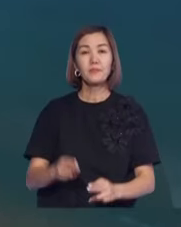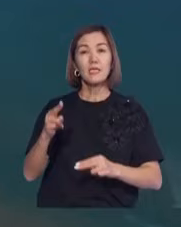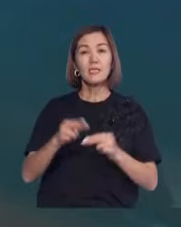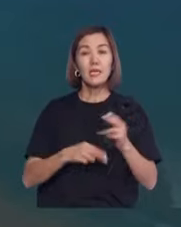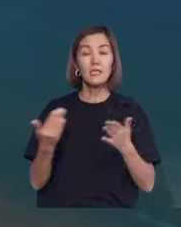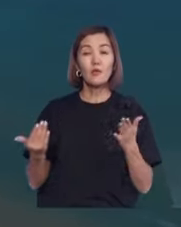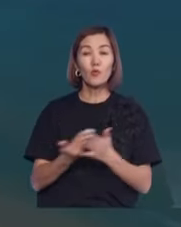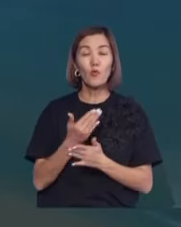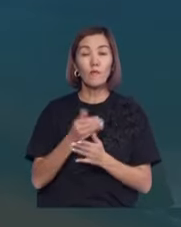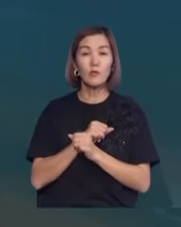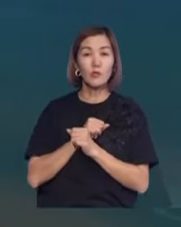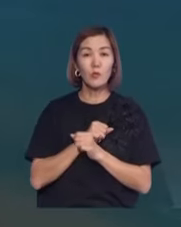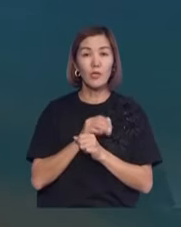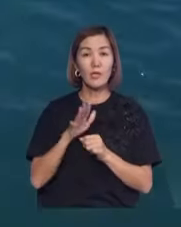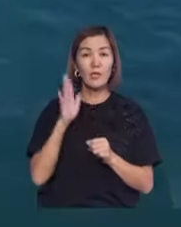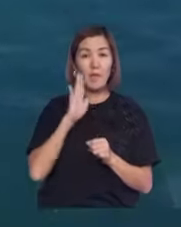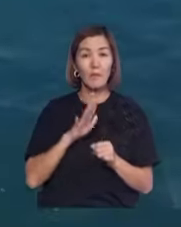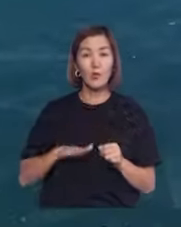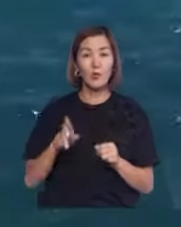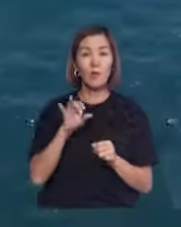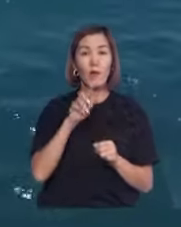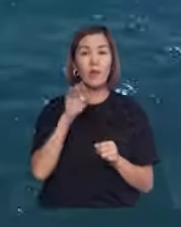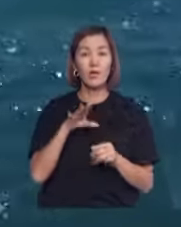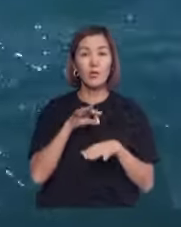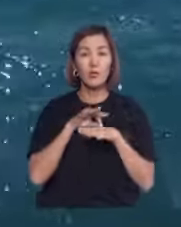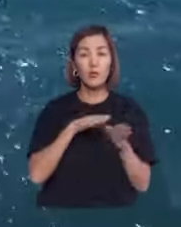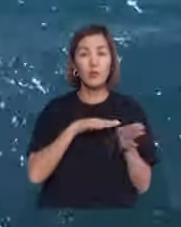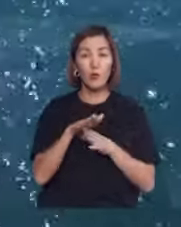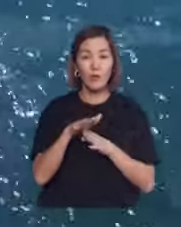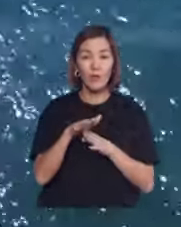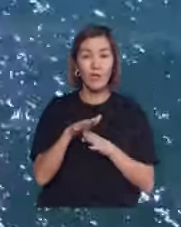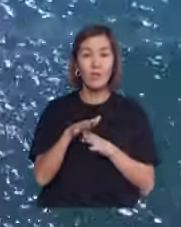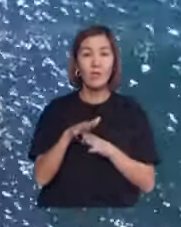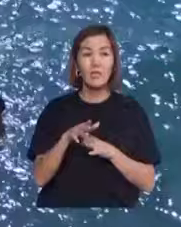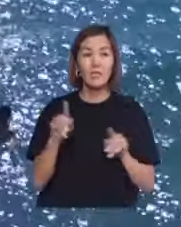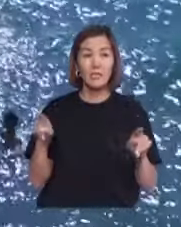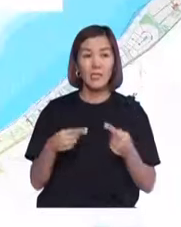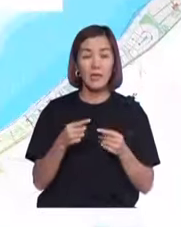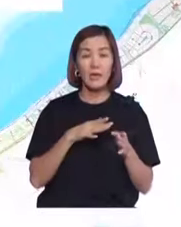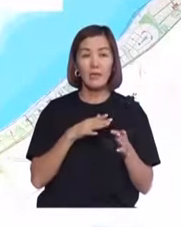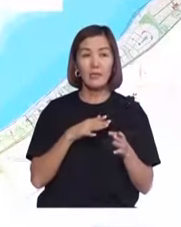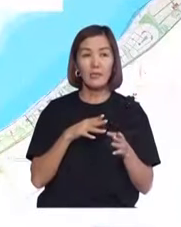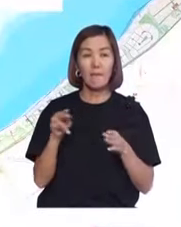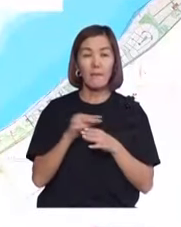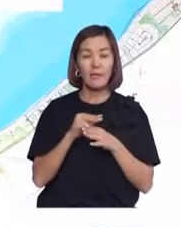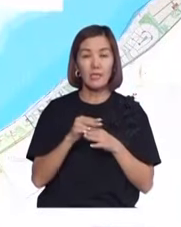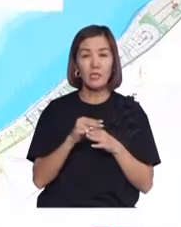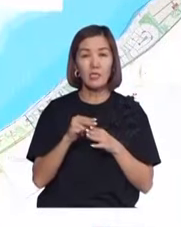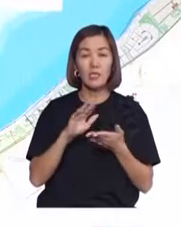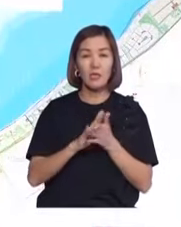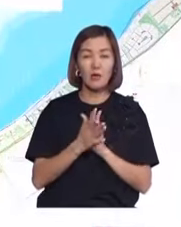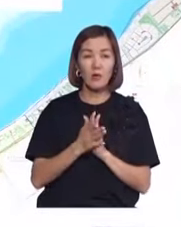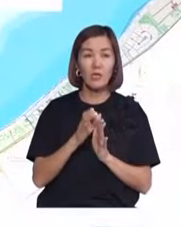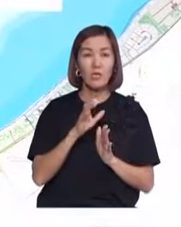Строительство новой зоны отдыха на берегу озера Балхаш идет полным ходом. Для осуществления строительно-монтажных работ заключен договор